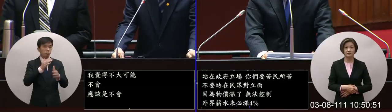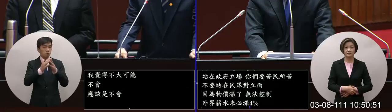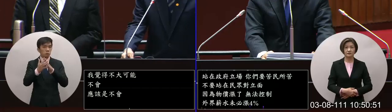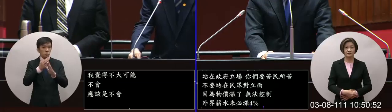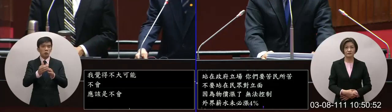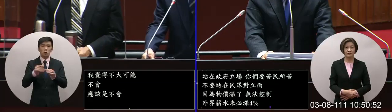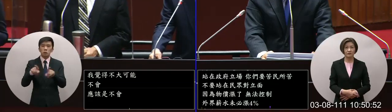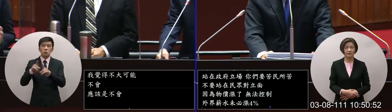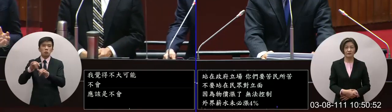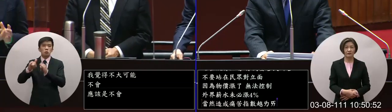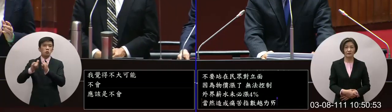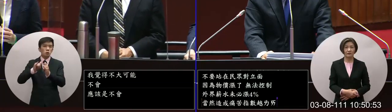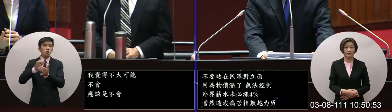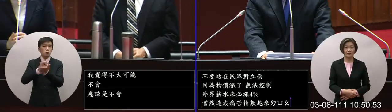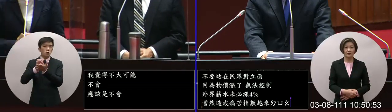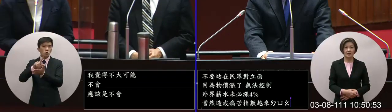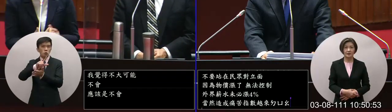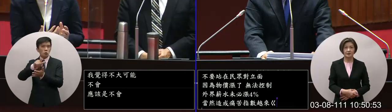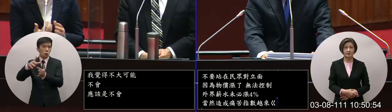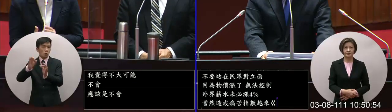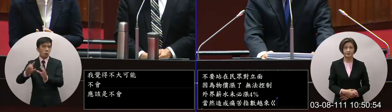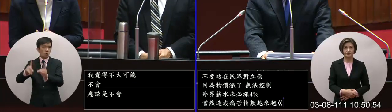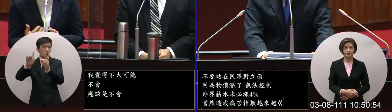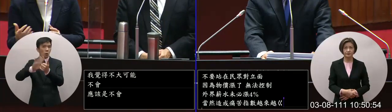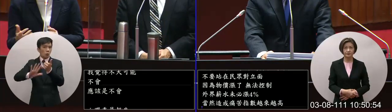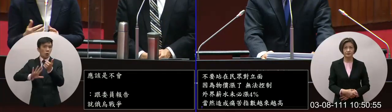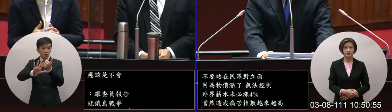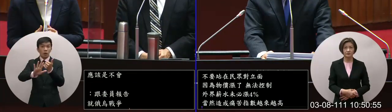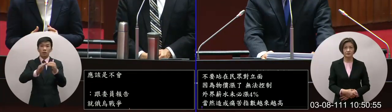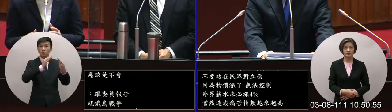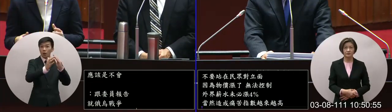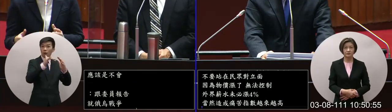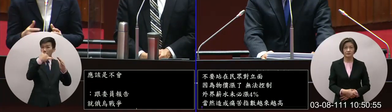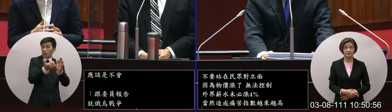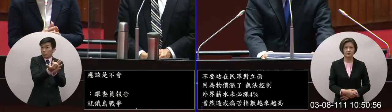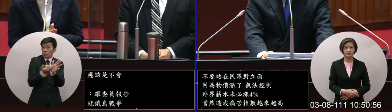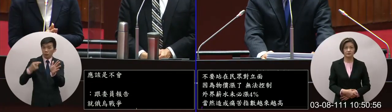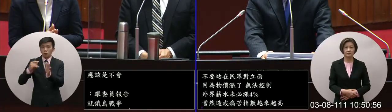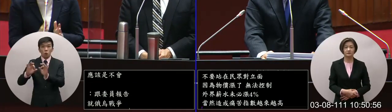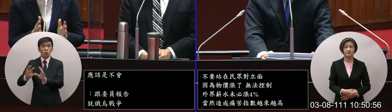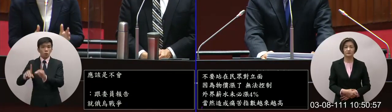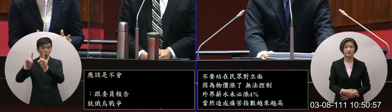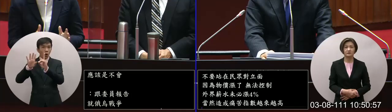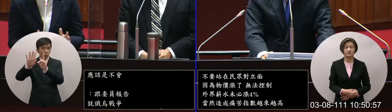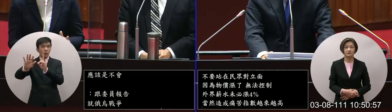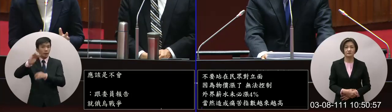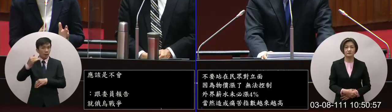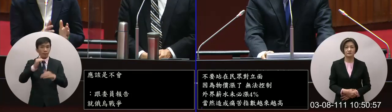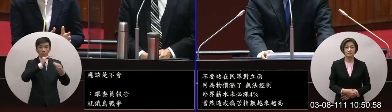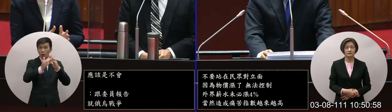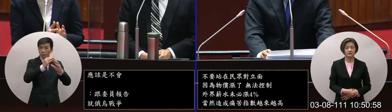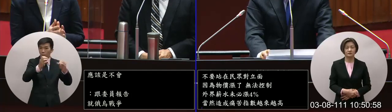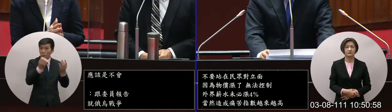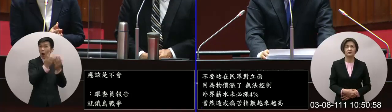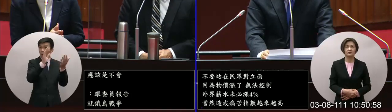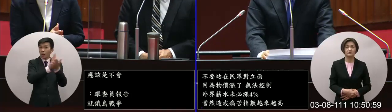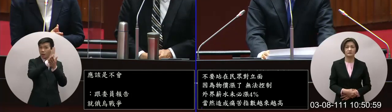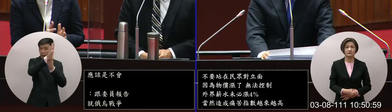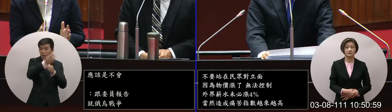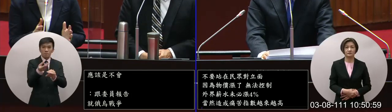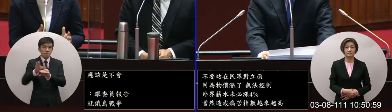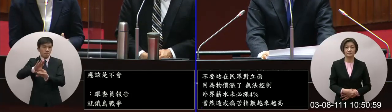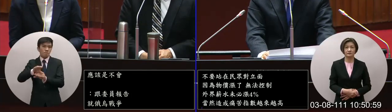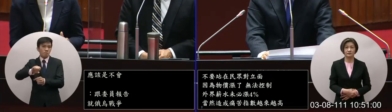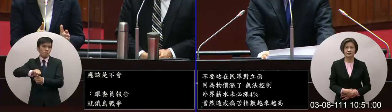资，其实，在战争之前，国际的大宗物资就在涨。那俄乌之后呢，让这个情势确实持续，而且还继